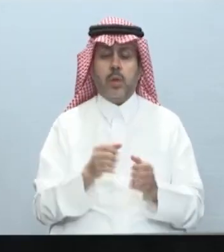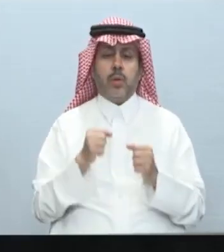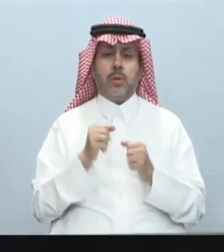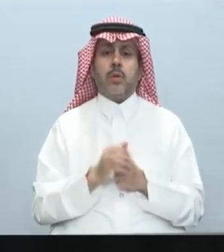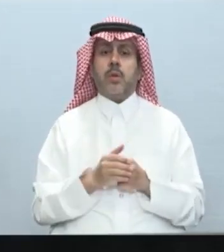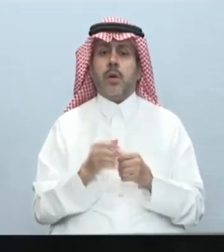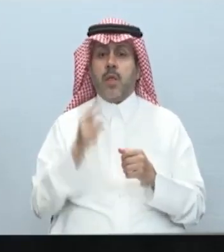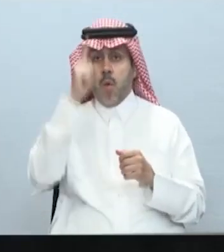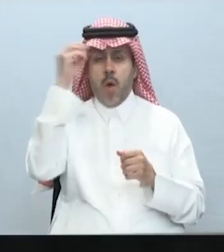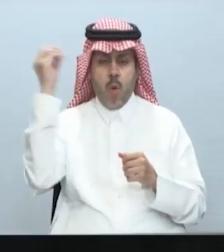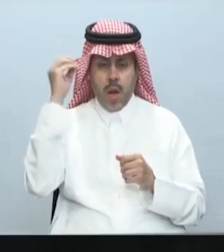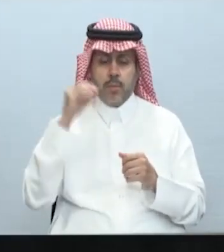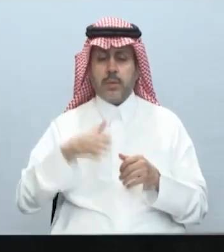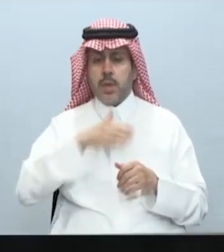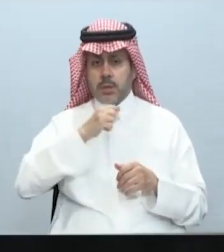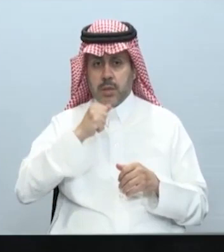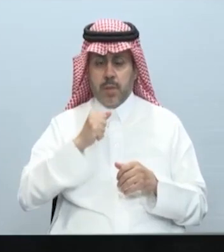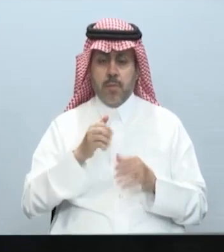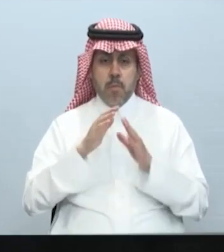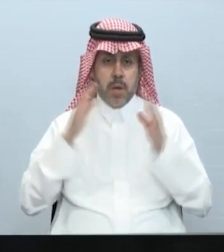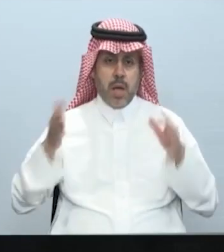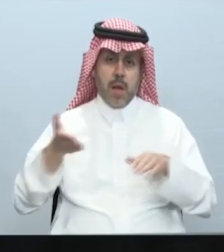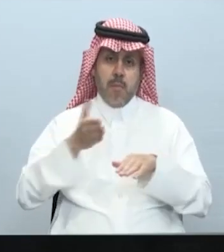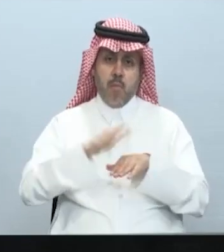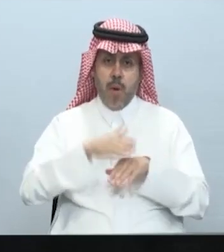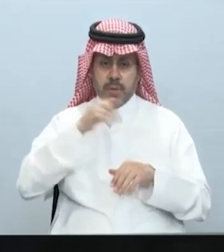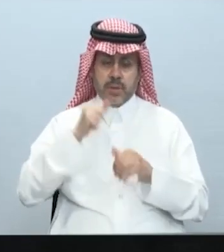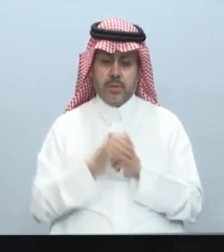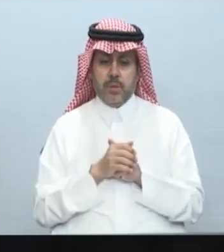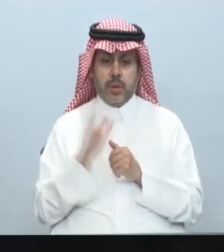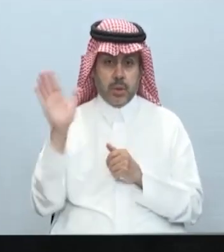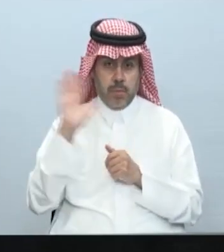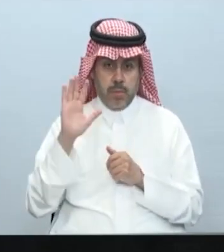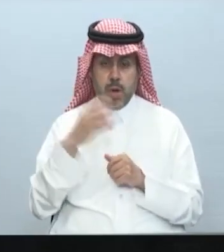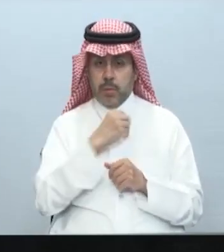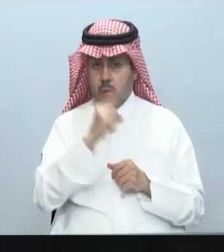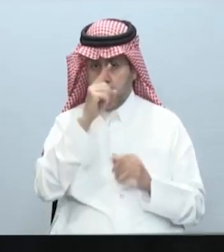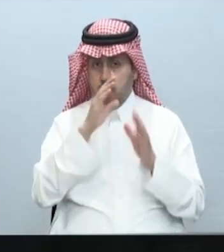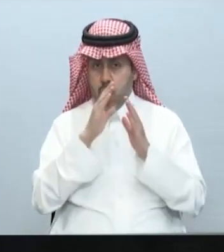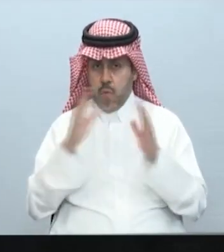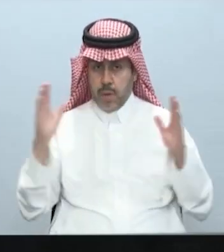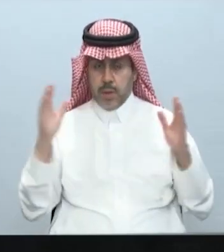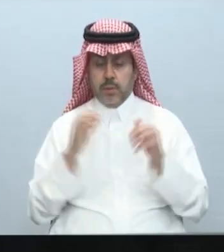هذا والله اعلم وصلى الله وسلم وبارك على نبينا محمد والسلام عليكم ورحمه الله وبركاته